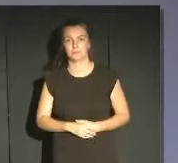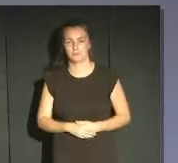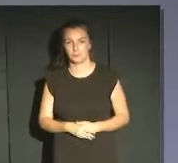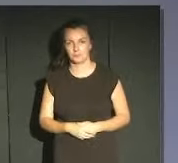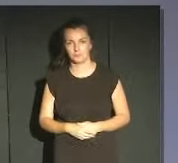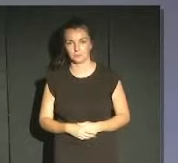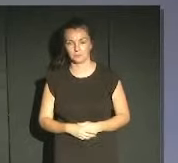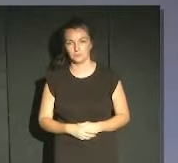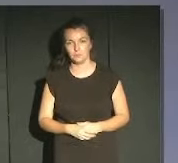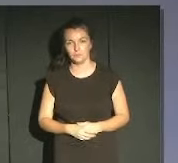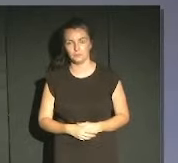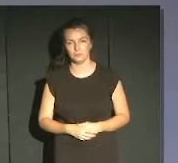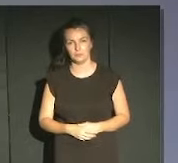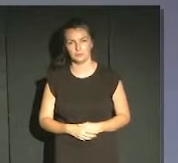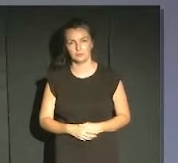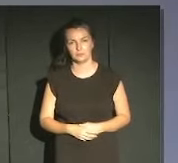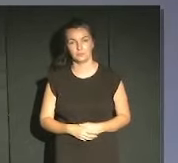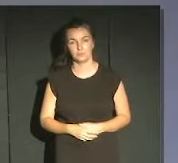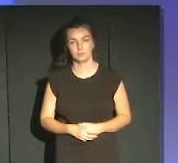siècles